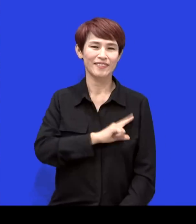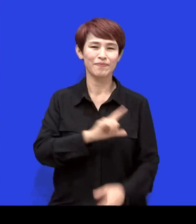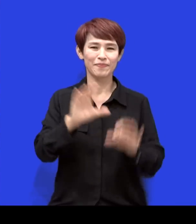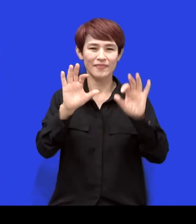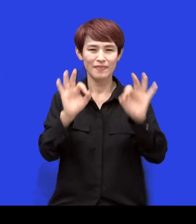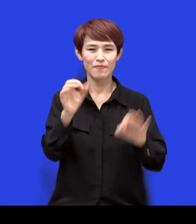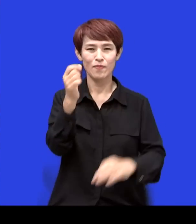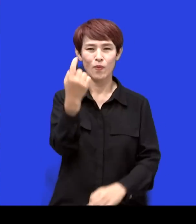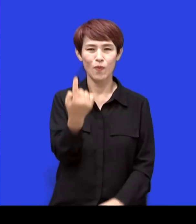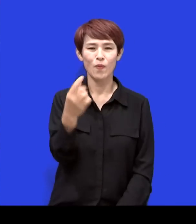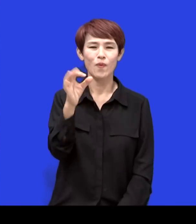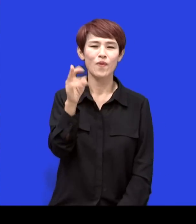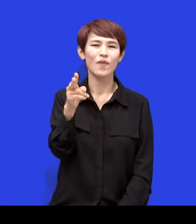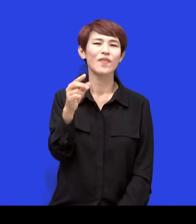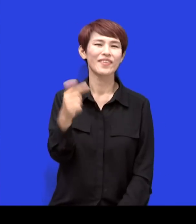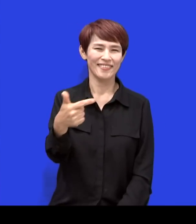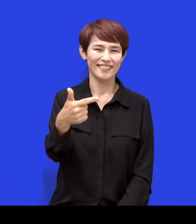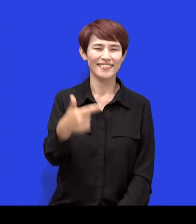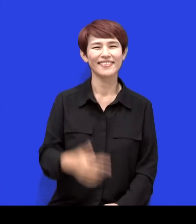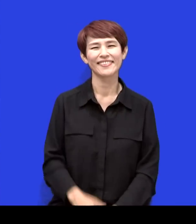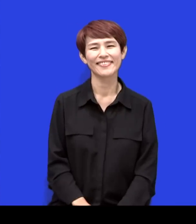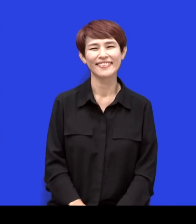작가님이십니다. 어서 오세요.